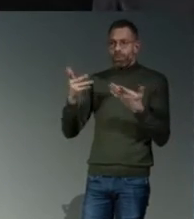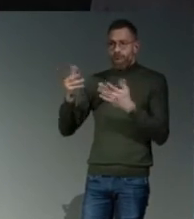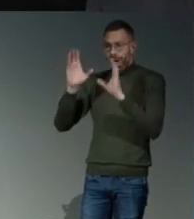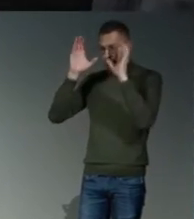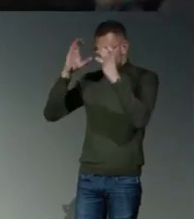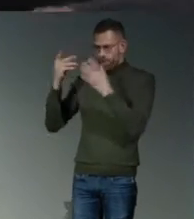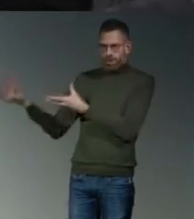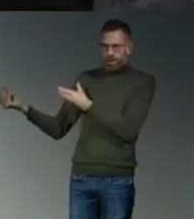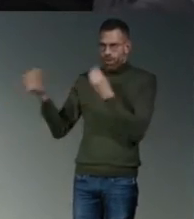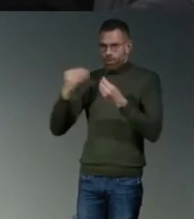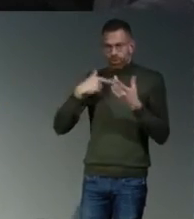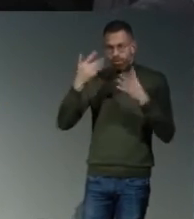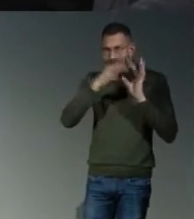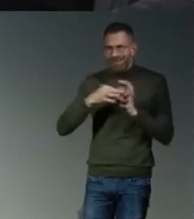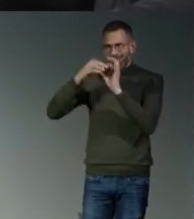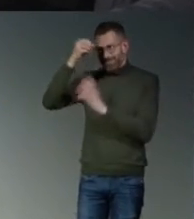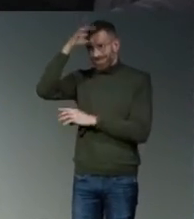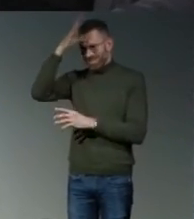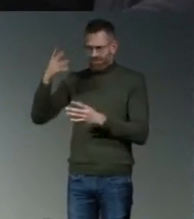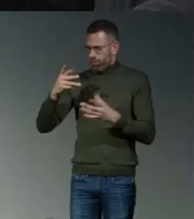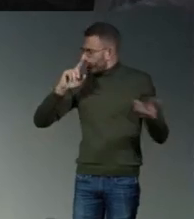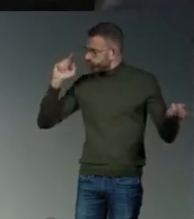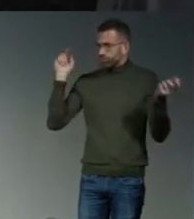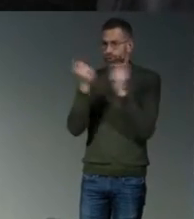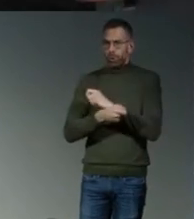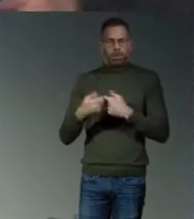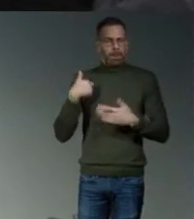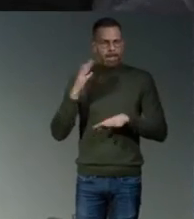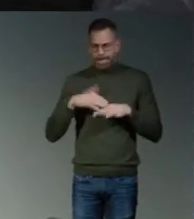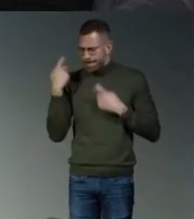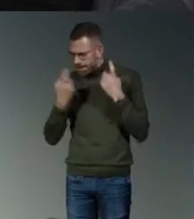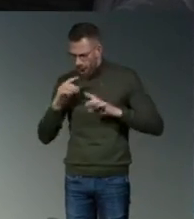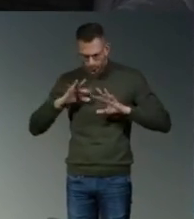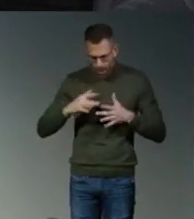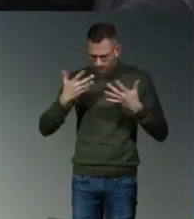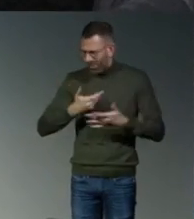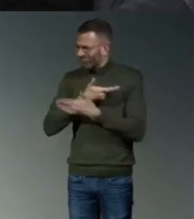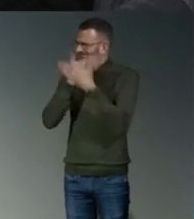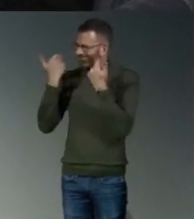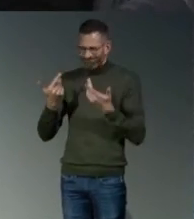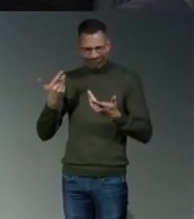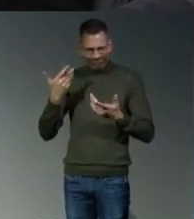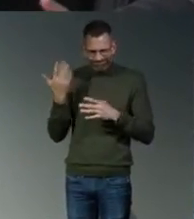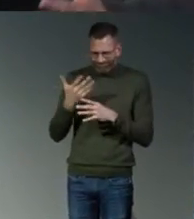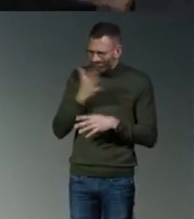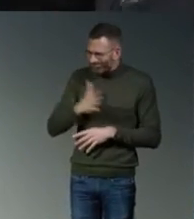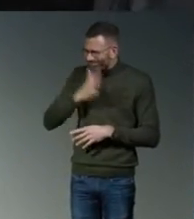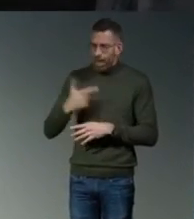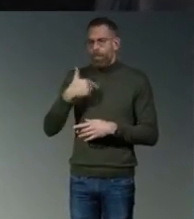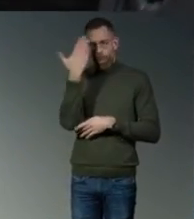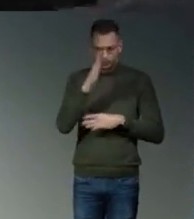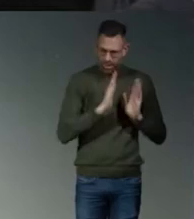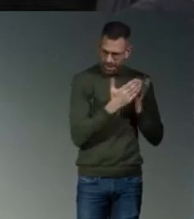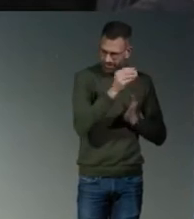au savoir et avec la mise à disposition, etc. Et puis, je ne trouvais pas. Donc, j'ai écrit d'autres livres entre-temps. Et après, je me suis dit,